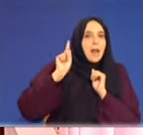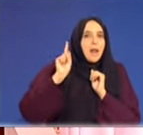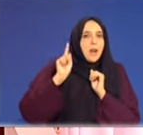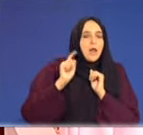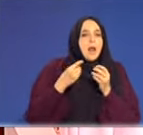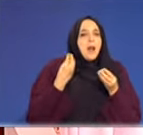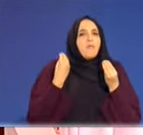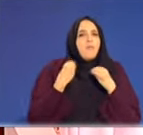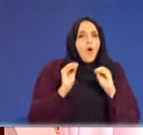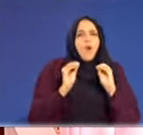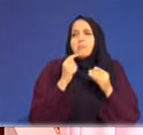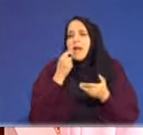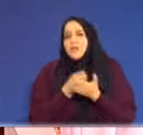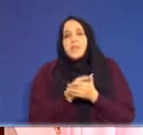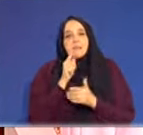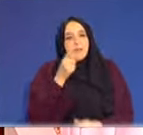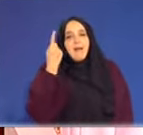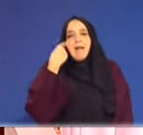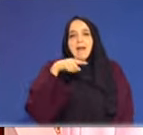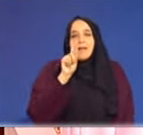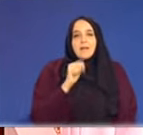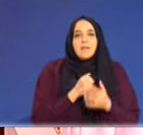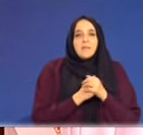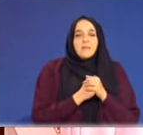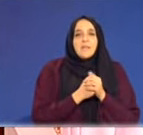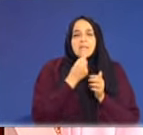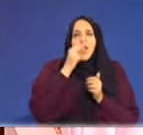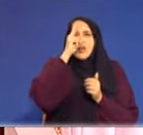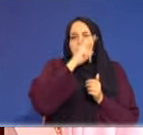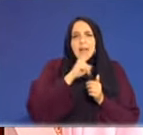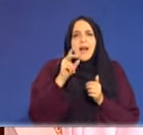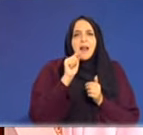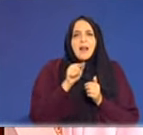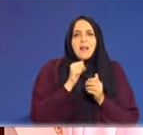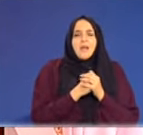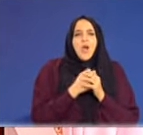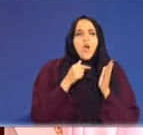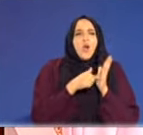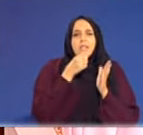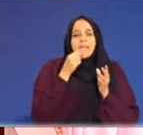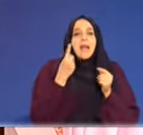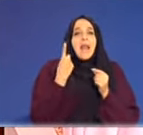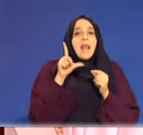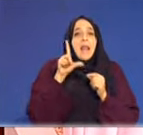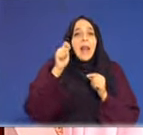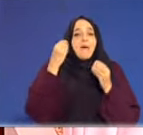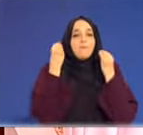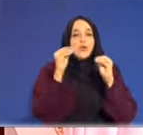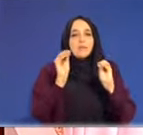كتابه، نعم، جمع الجوامع، يقول من صيغ العموم المفرد